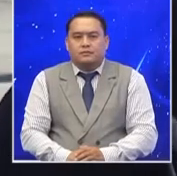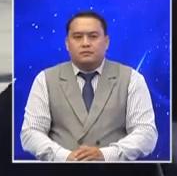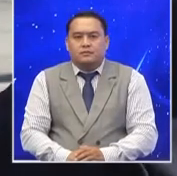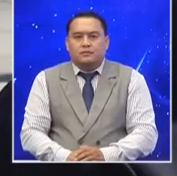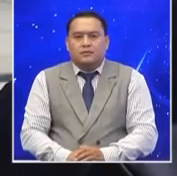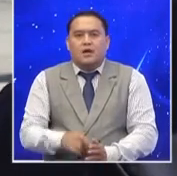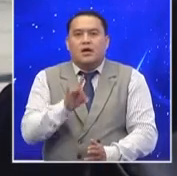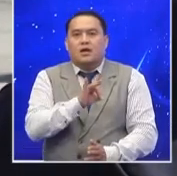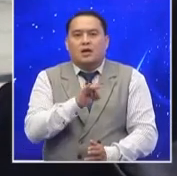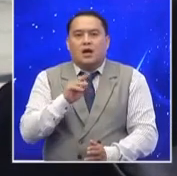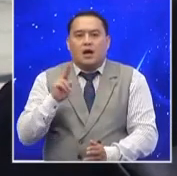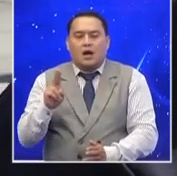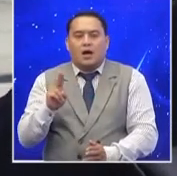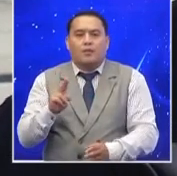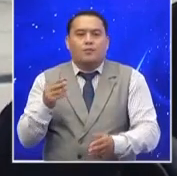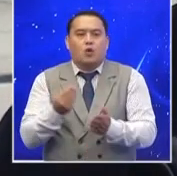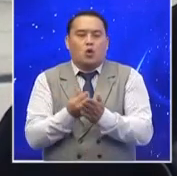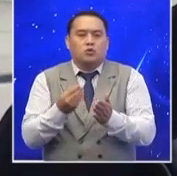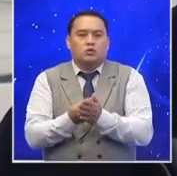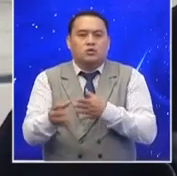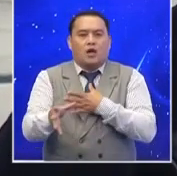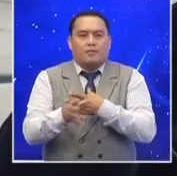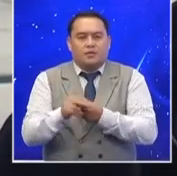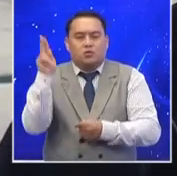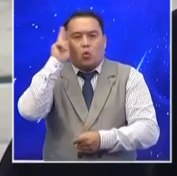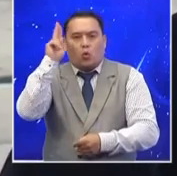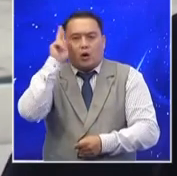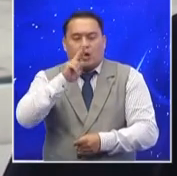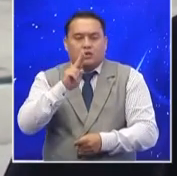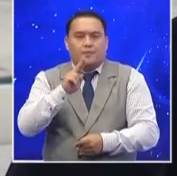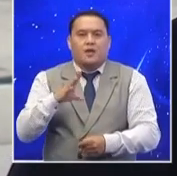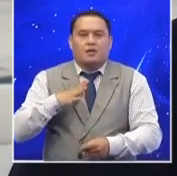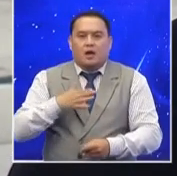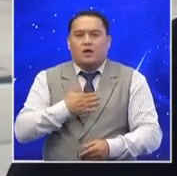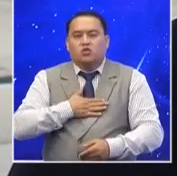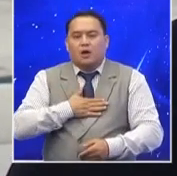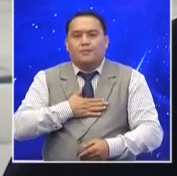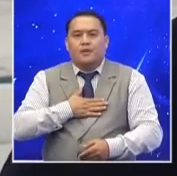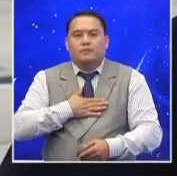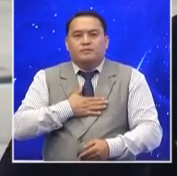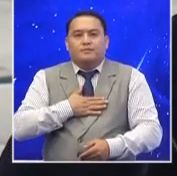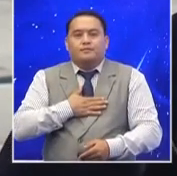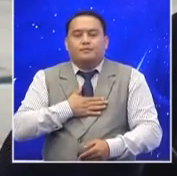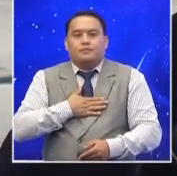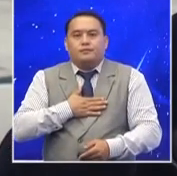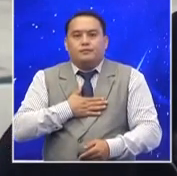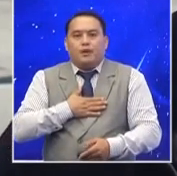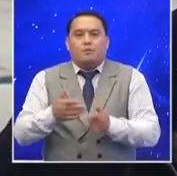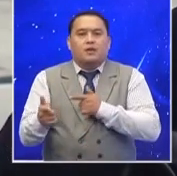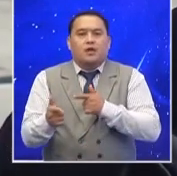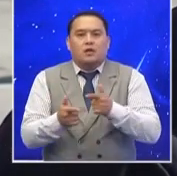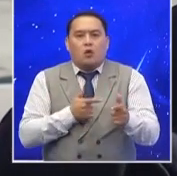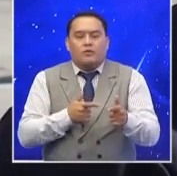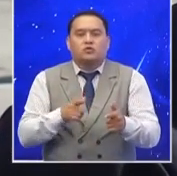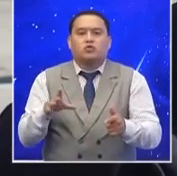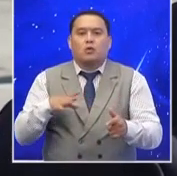На республиканском уровне проводилось совместное учение СВО и ПВО. Наши пилоты и инженеры прошли суровую подготовку,